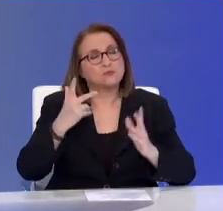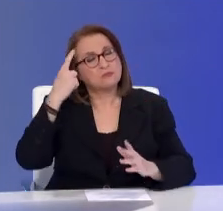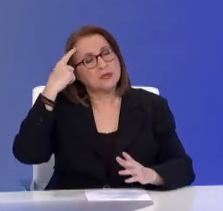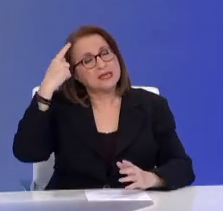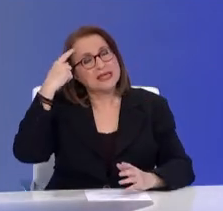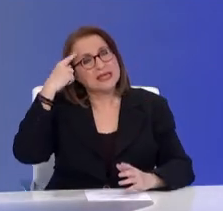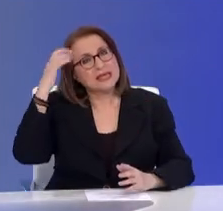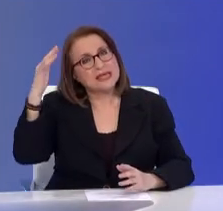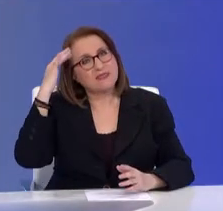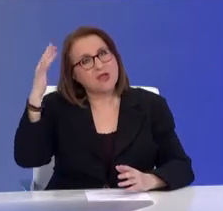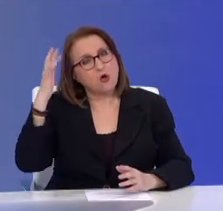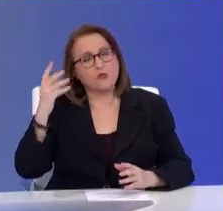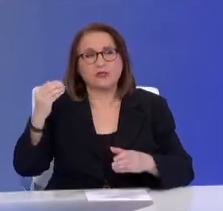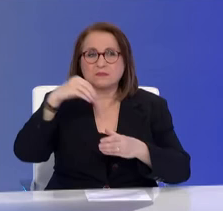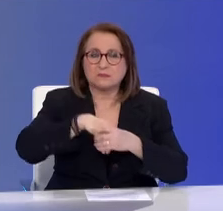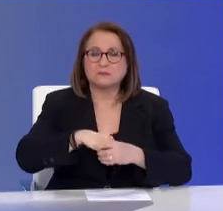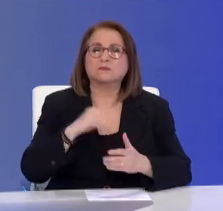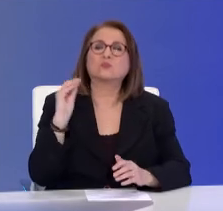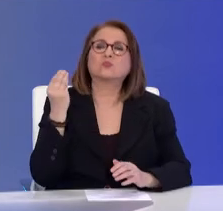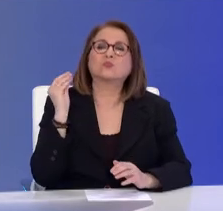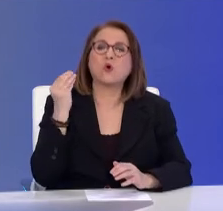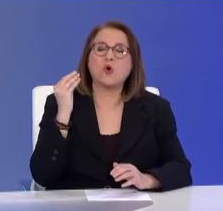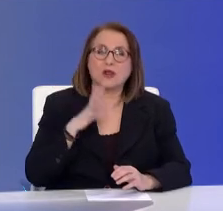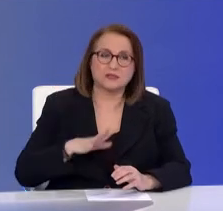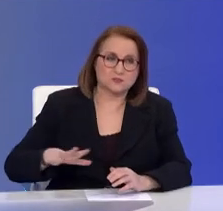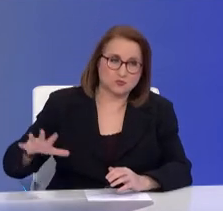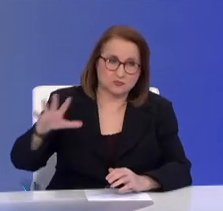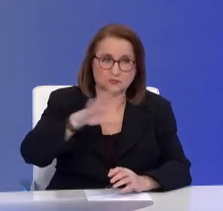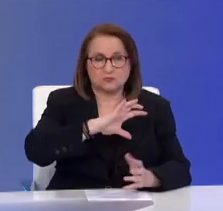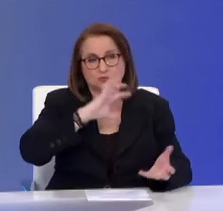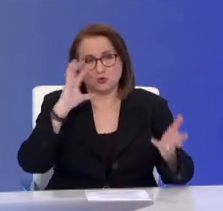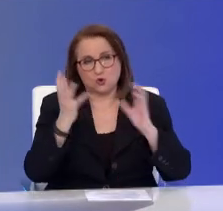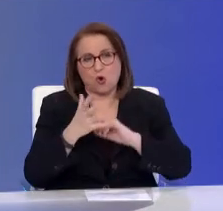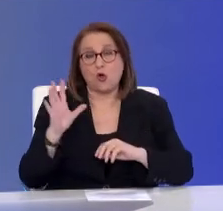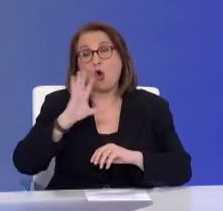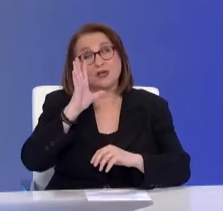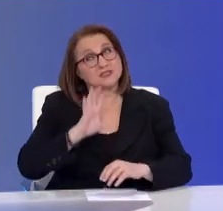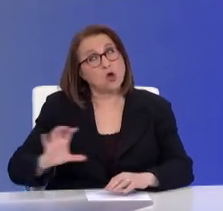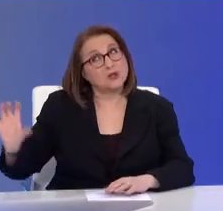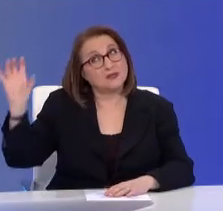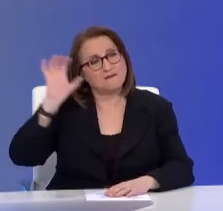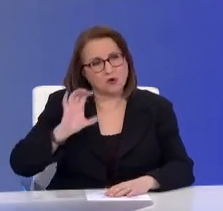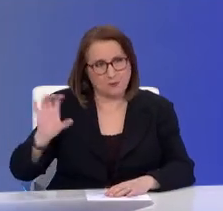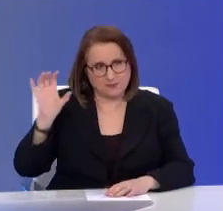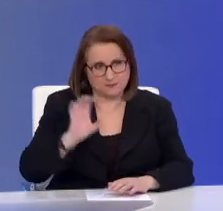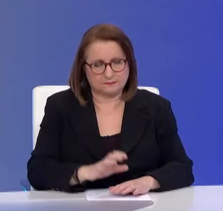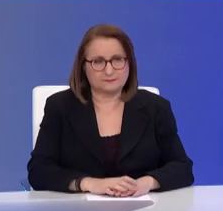του πολιτισμού σε ολόκληρη την Ευρώπη. Έλαβε